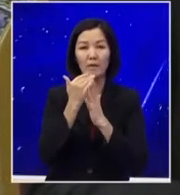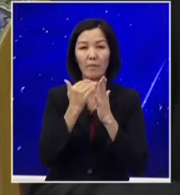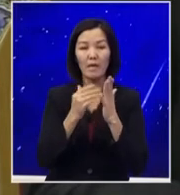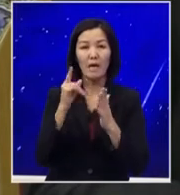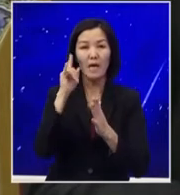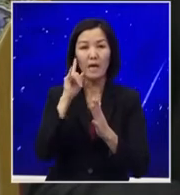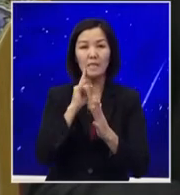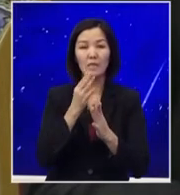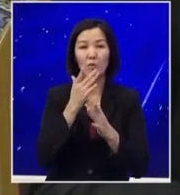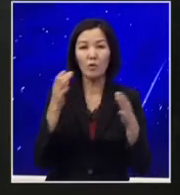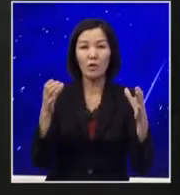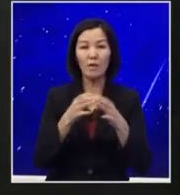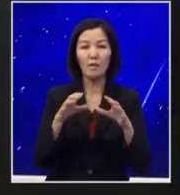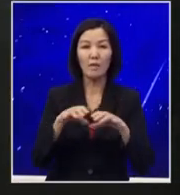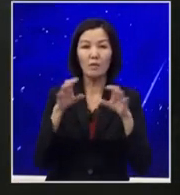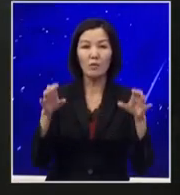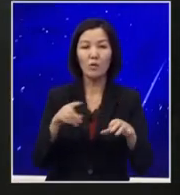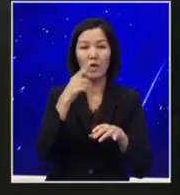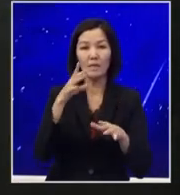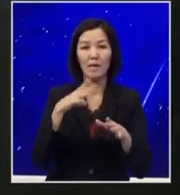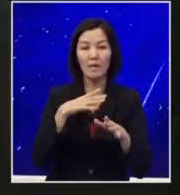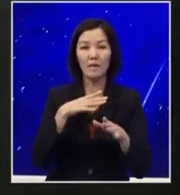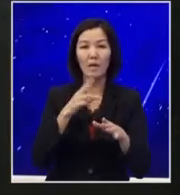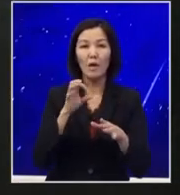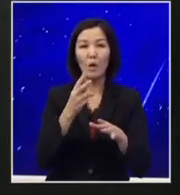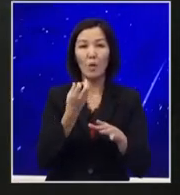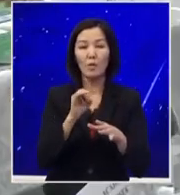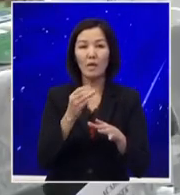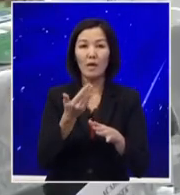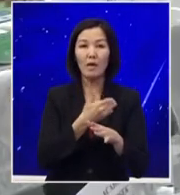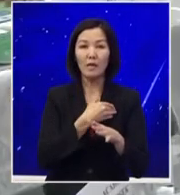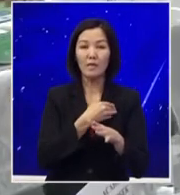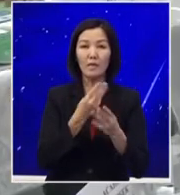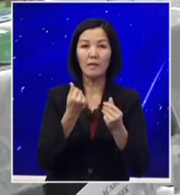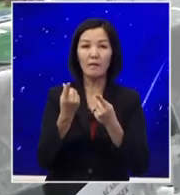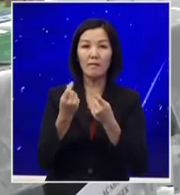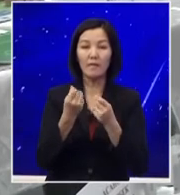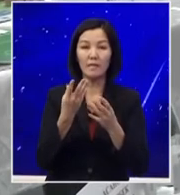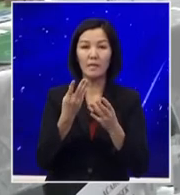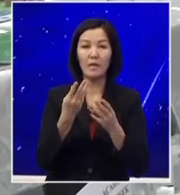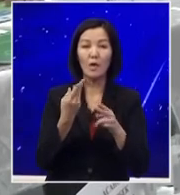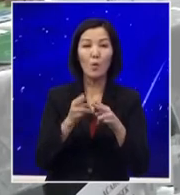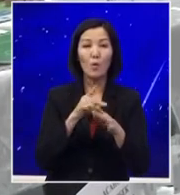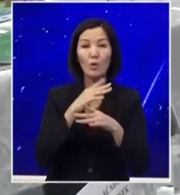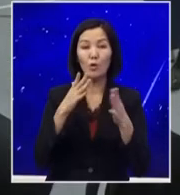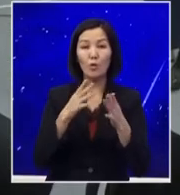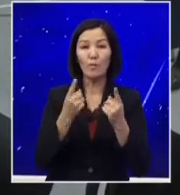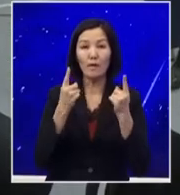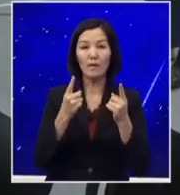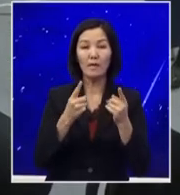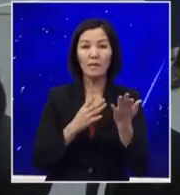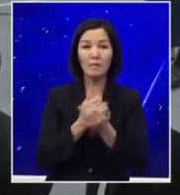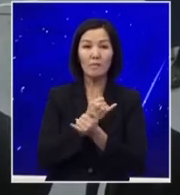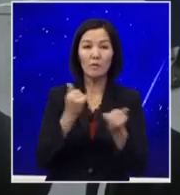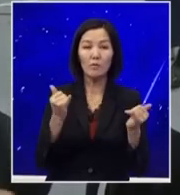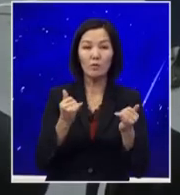Қазақстандағы ұлттық комитетінің төрағасы айтты. Сәйкесінше Көлсайға көз тігіп отырған инвесторлар аз емес. Ірі сервистік орталықтар салып, қызмет